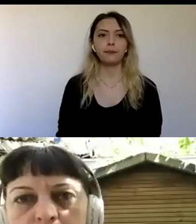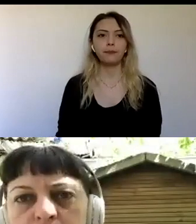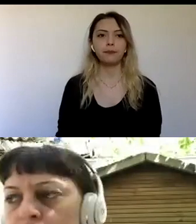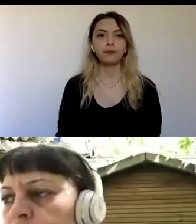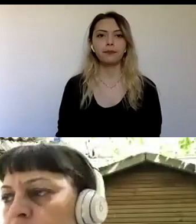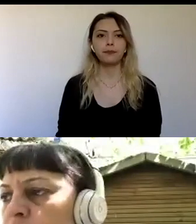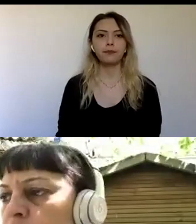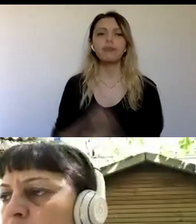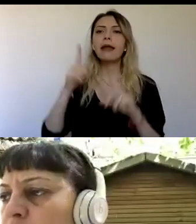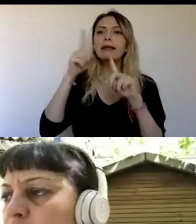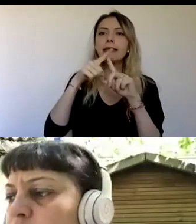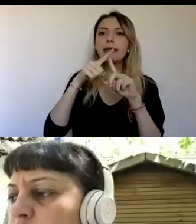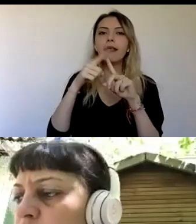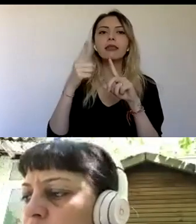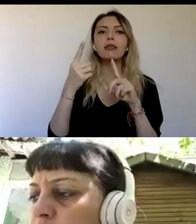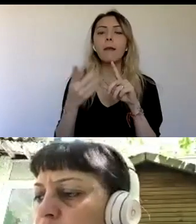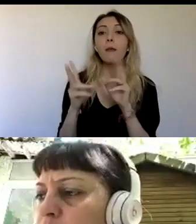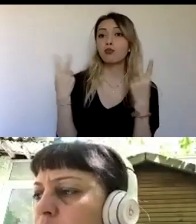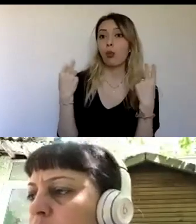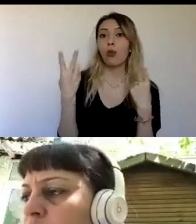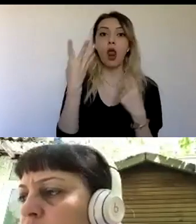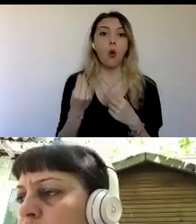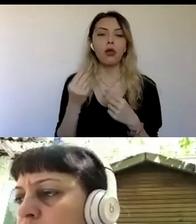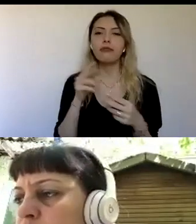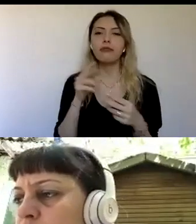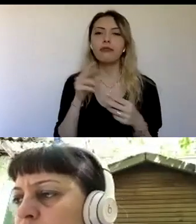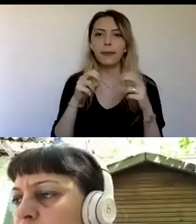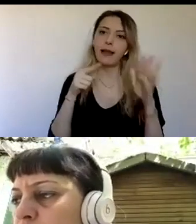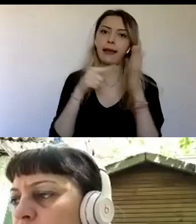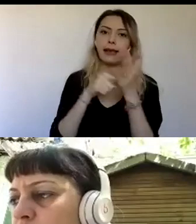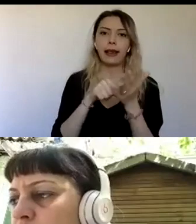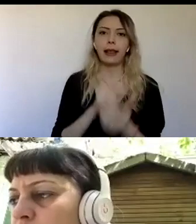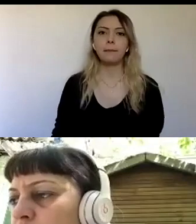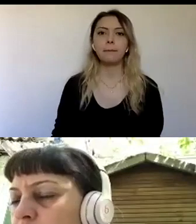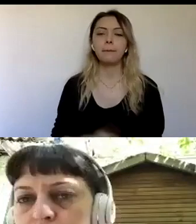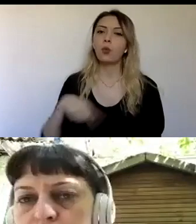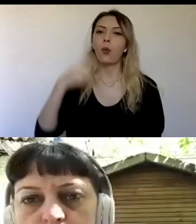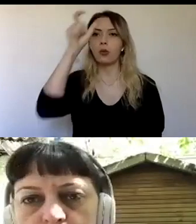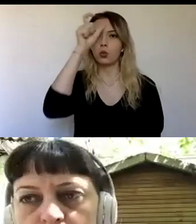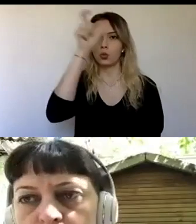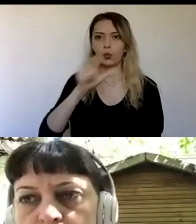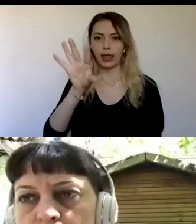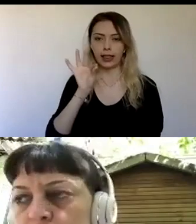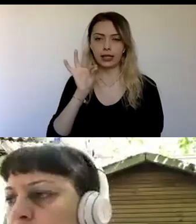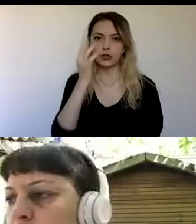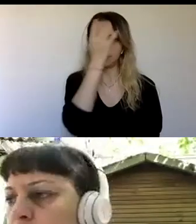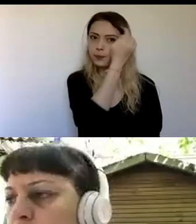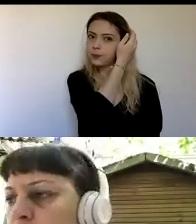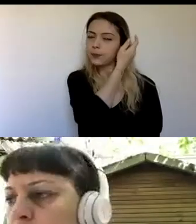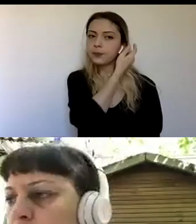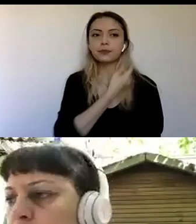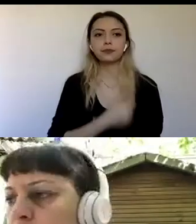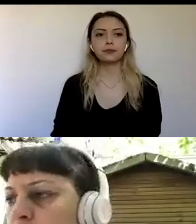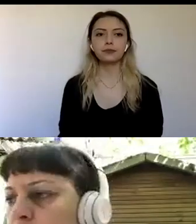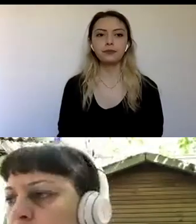Trend olan aramalara girelim. Buradan gelip Türkiye'yi seçelim. Şu an